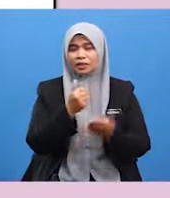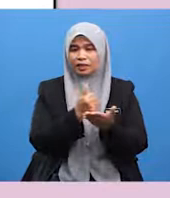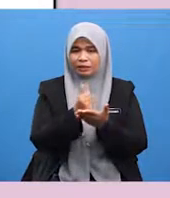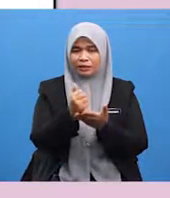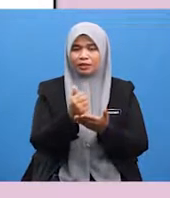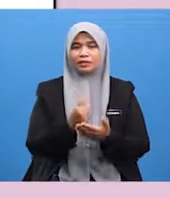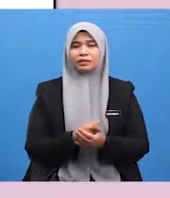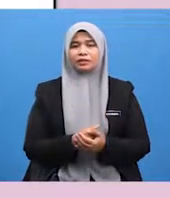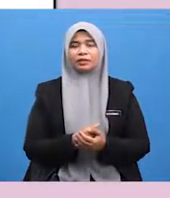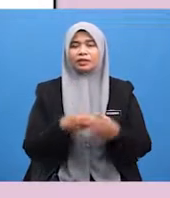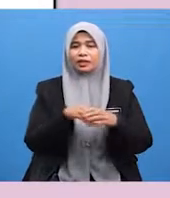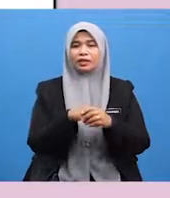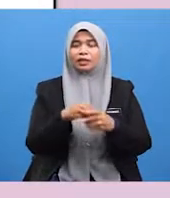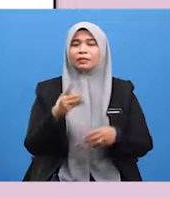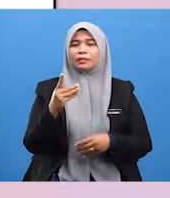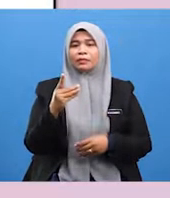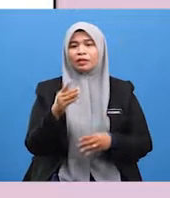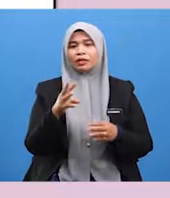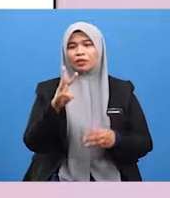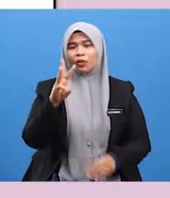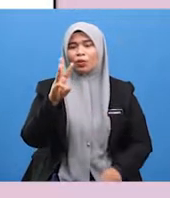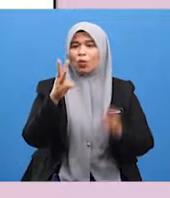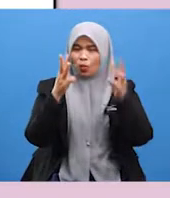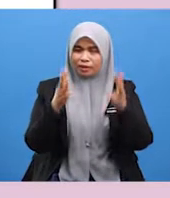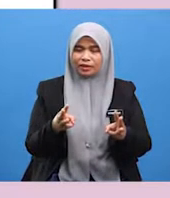diri watak-watak yang berkaitan.